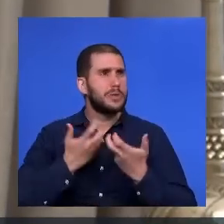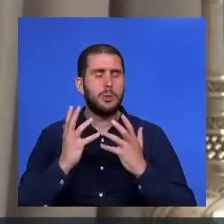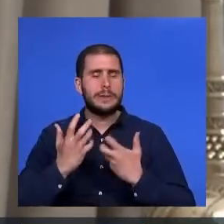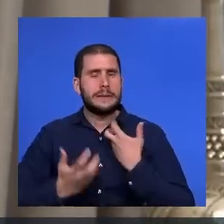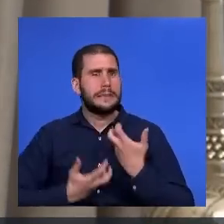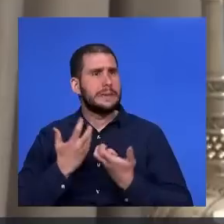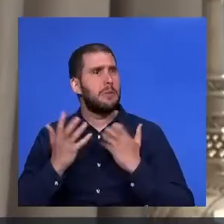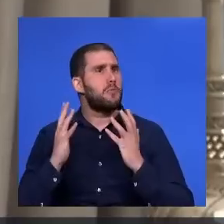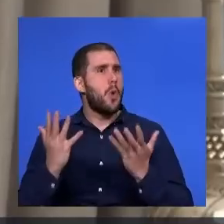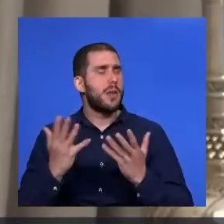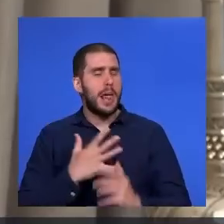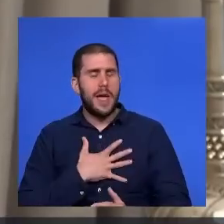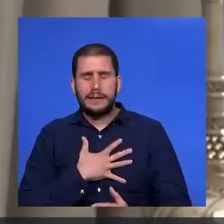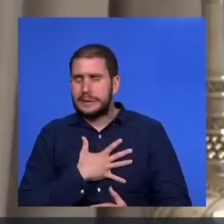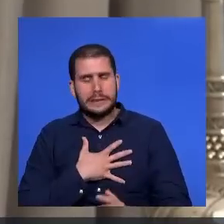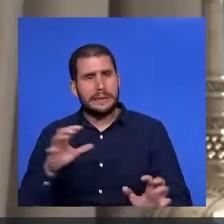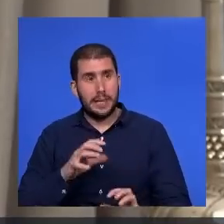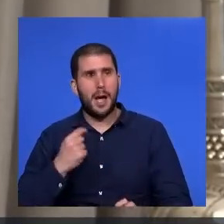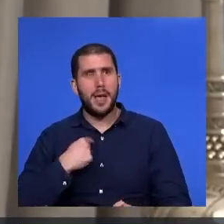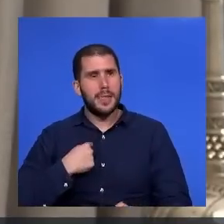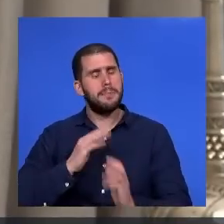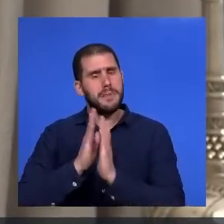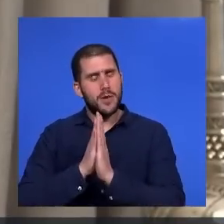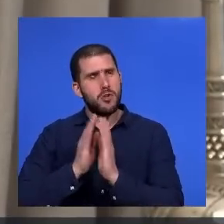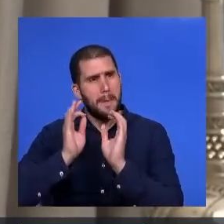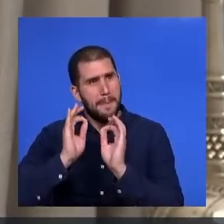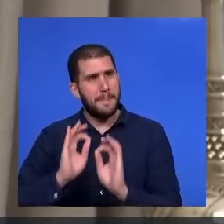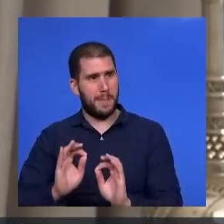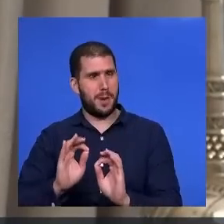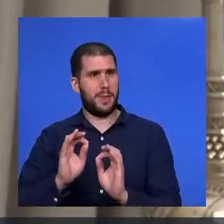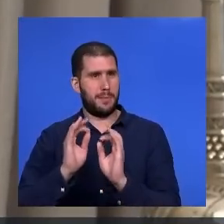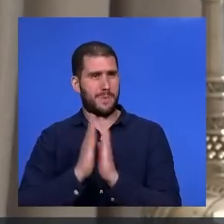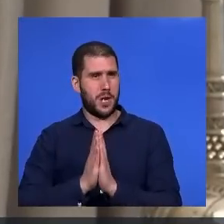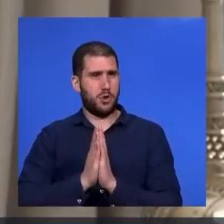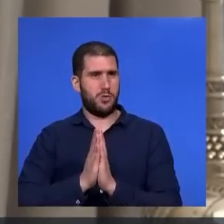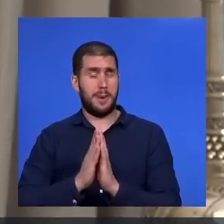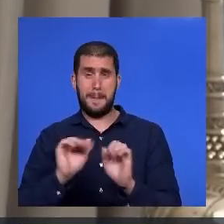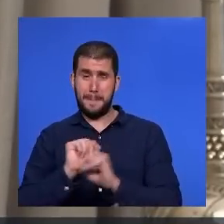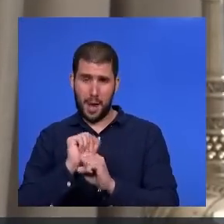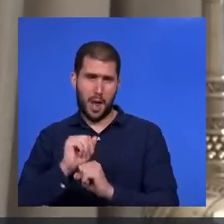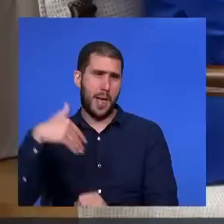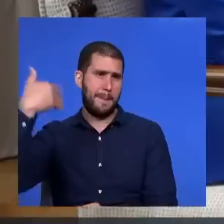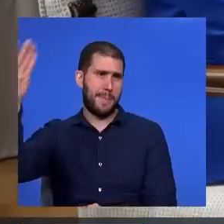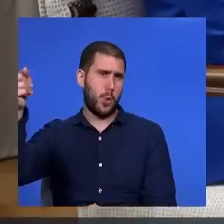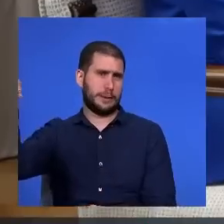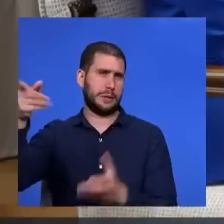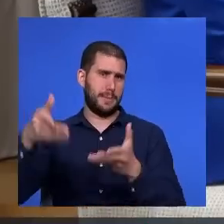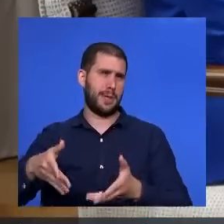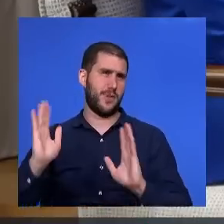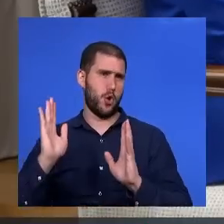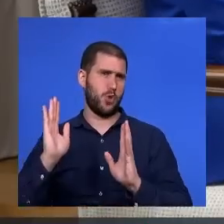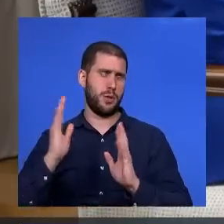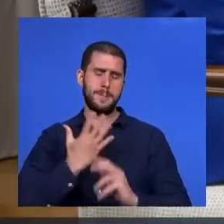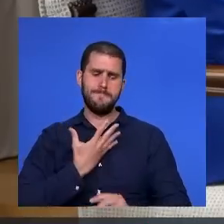נורא הלב רותח, אני מבקש בכל לשון של בקשה, למחות מחוץ לבית העלמין,